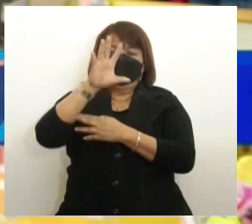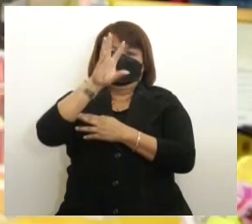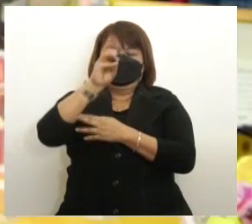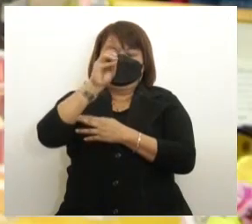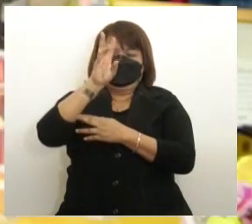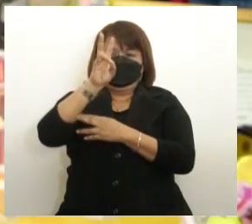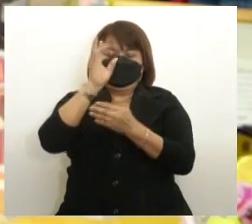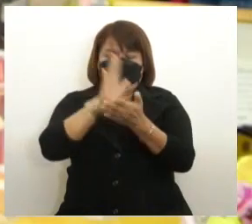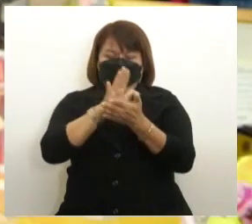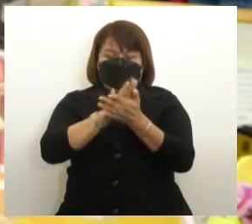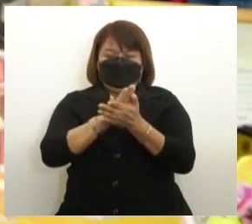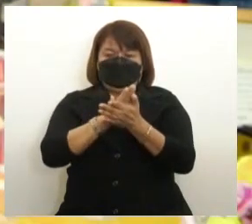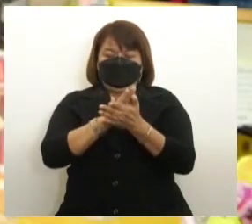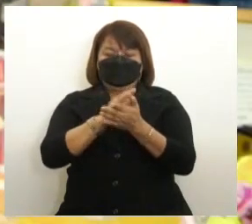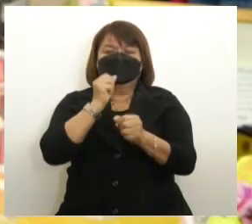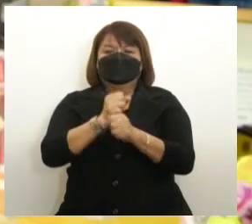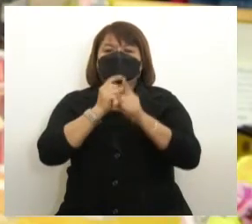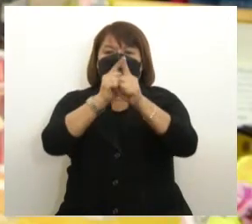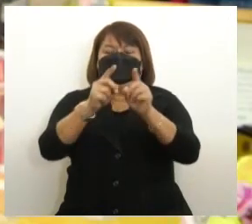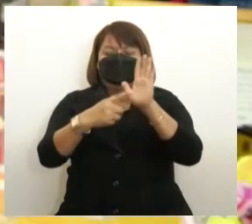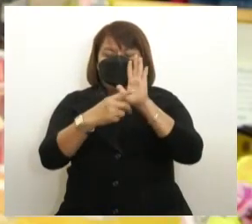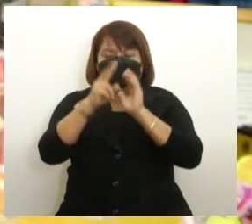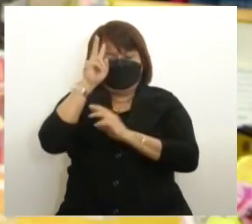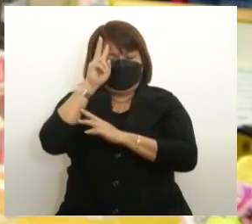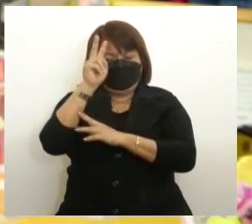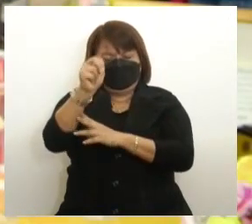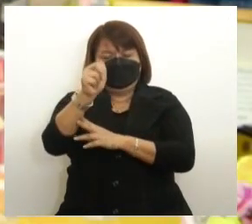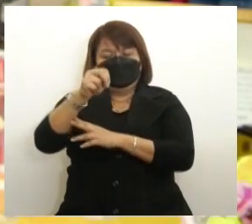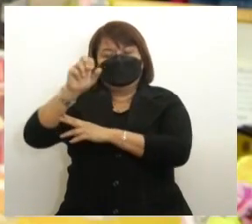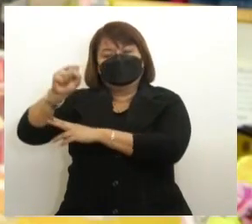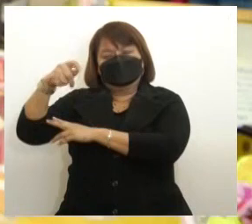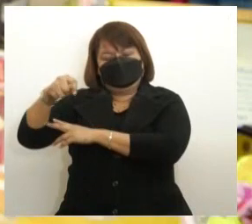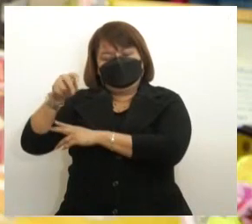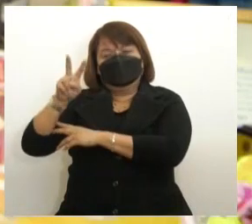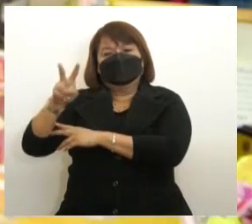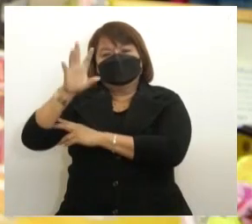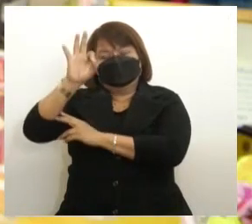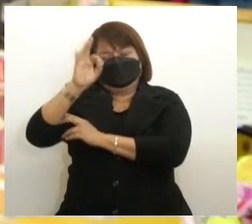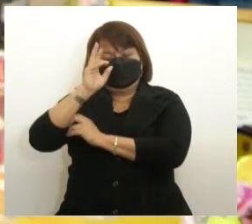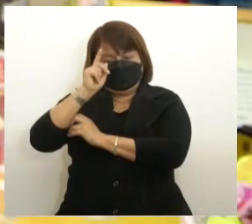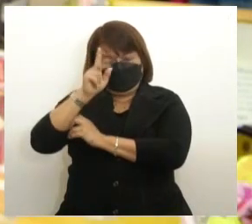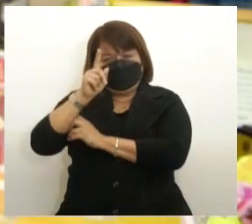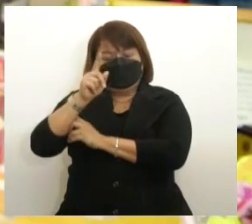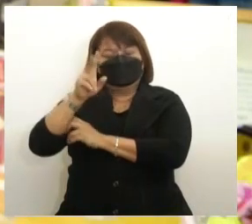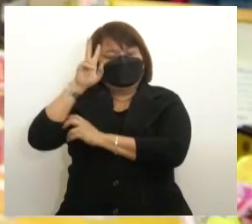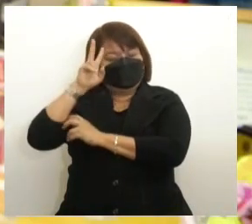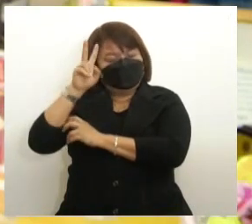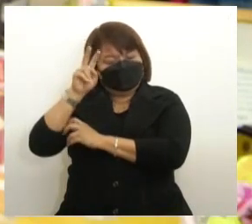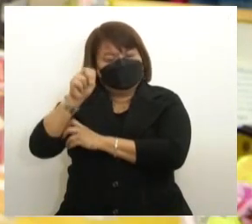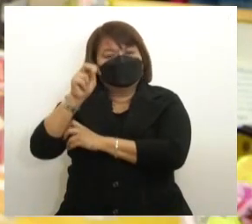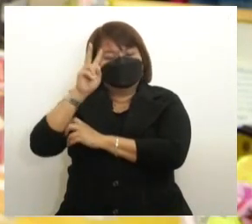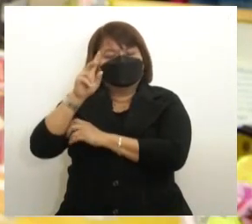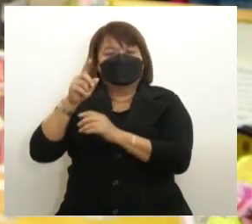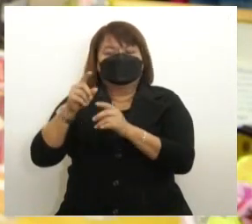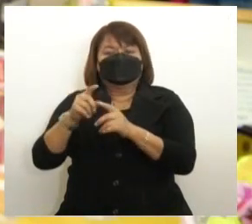รงเรียนได้สนองนโยบายสำนักงานการศึกษาขั้นพื้นฐานทั้ง9ข้อไม่ว่าจะเป็นนโยบายพระบรม